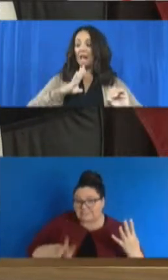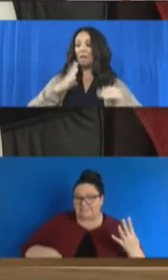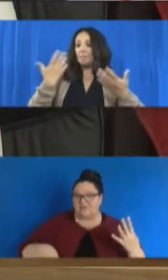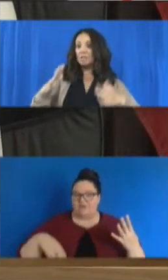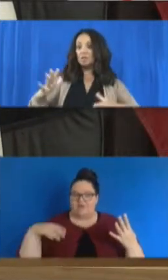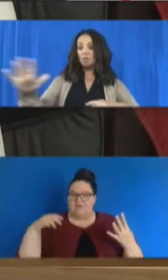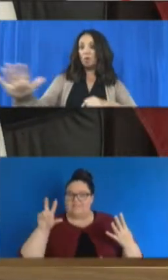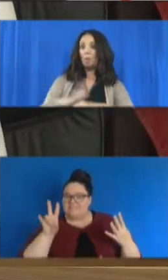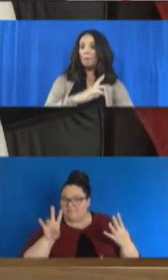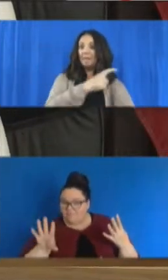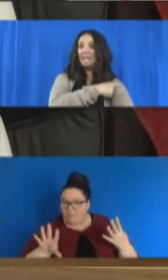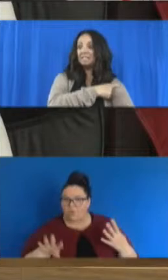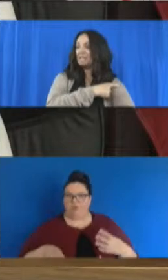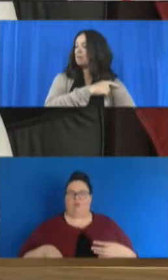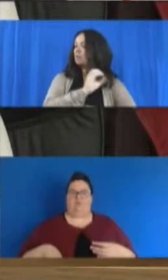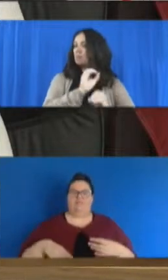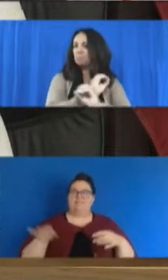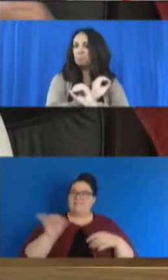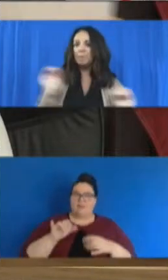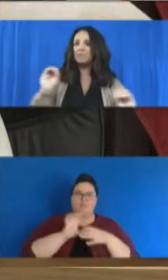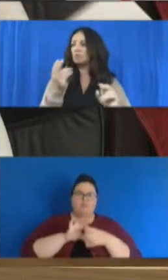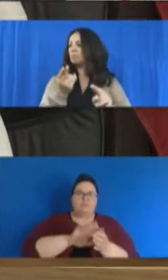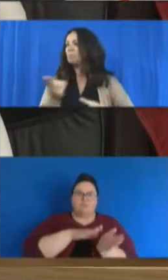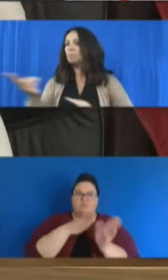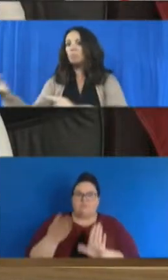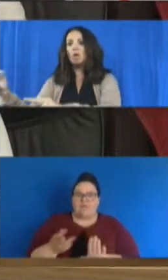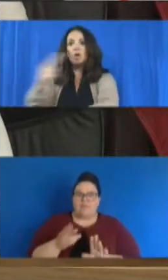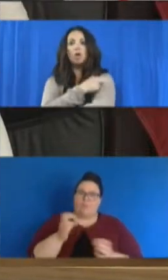a barrier to the spread of infection.